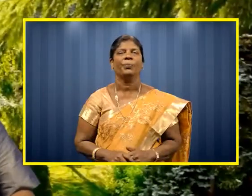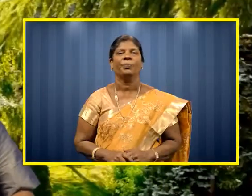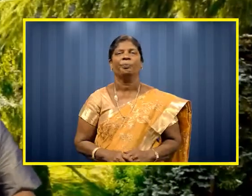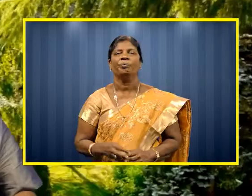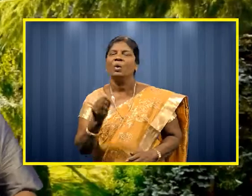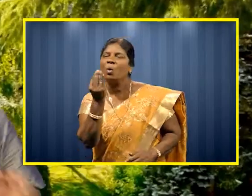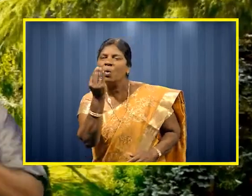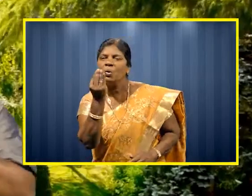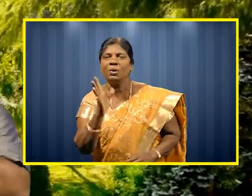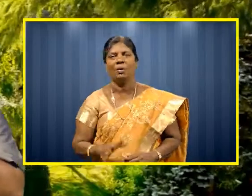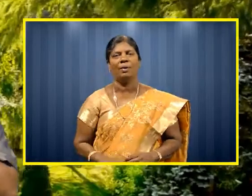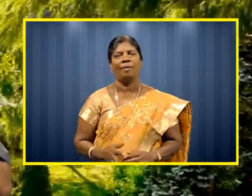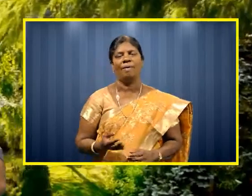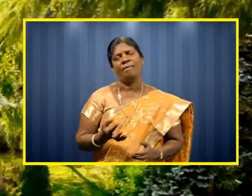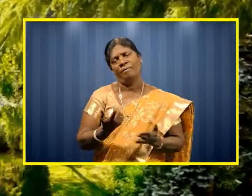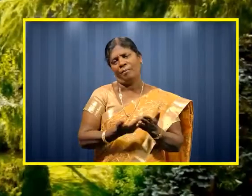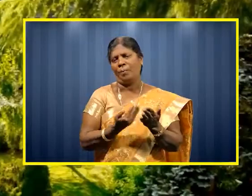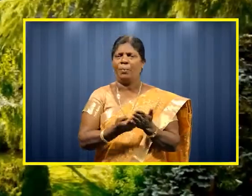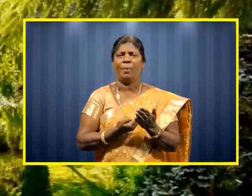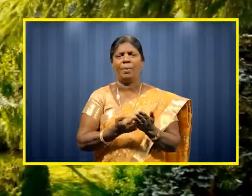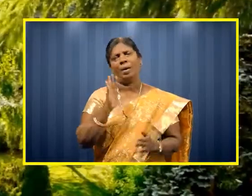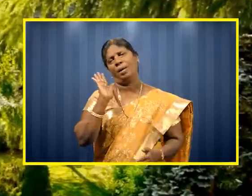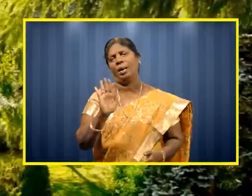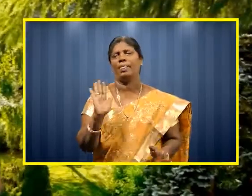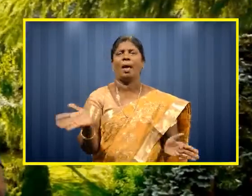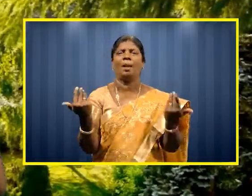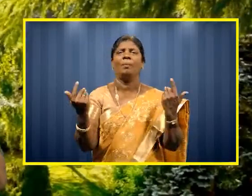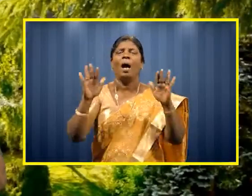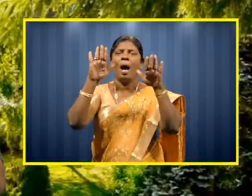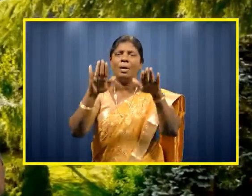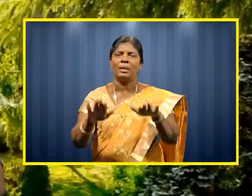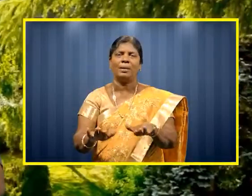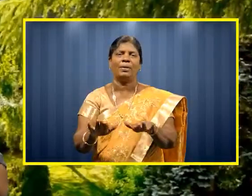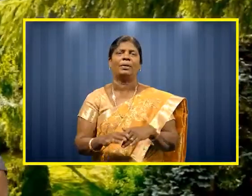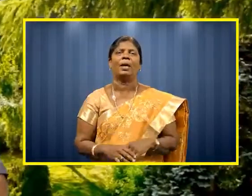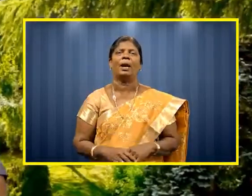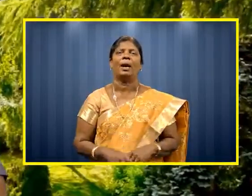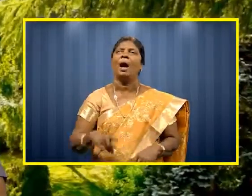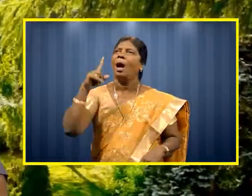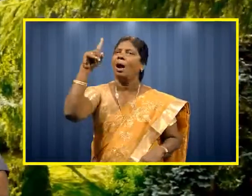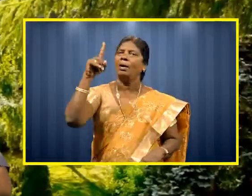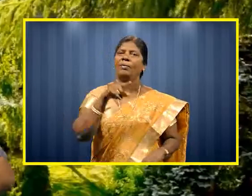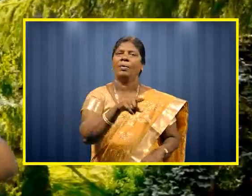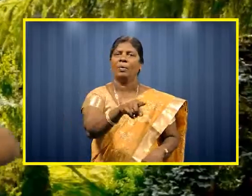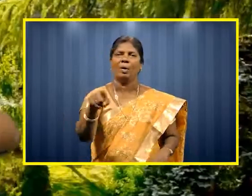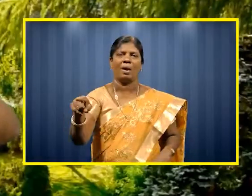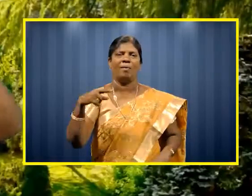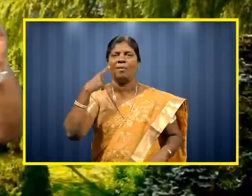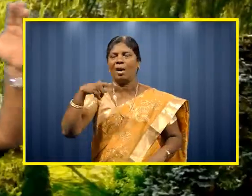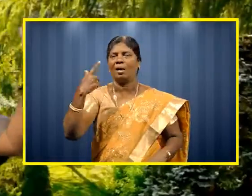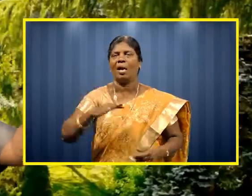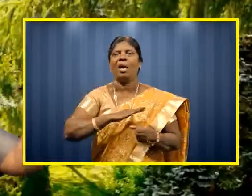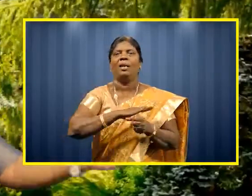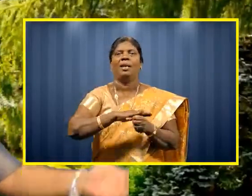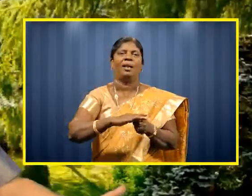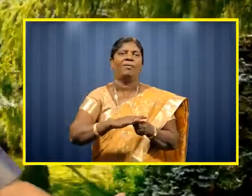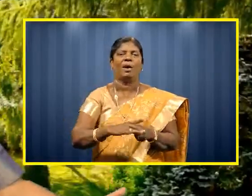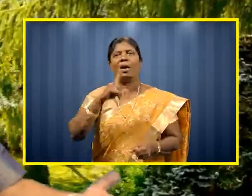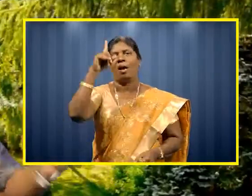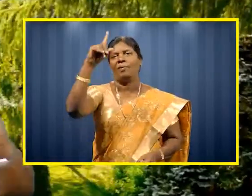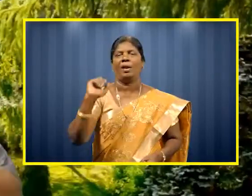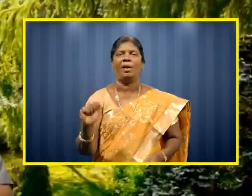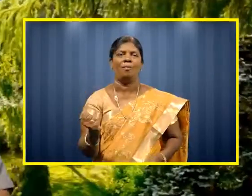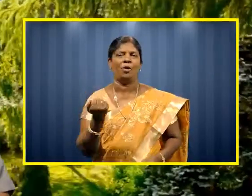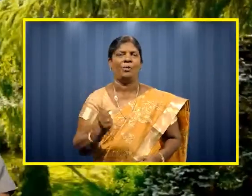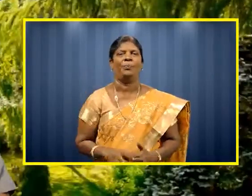உள்ளவர். கொஞ்சம் வருமானம் உங்களுக்கு இருந்தாலும் அதை உங்களுக்கு ஆசீர்வதித்து ஆண்டவர் உங்கள் வாழ்க்கையை